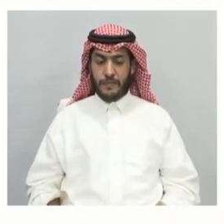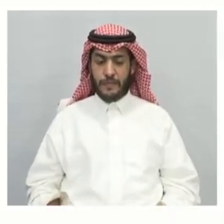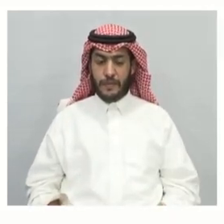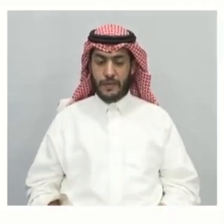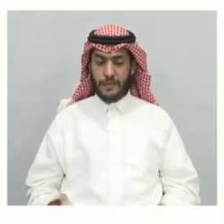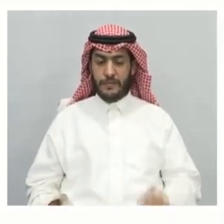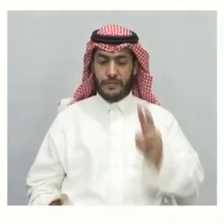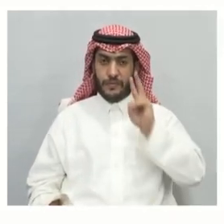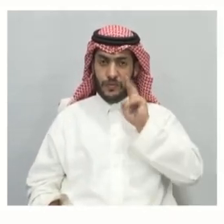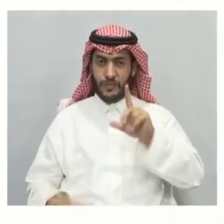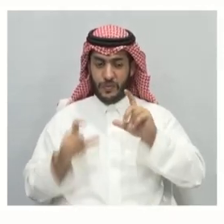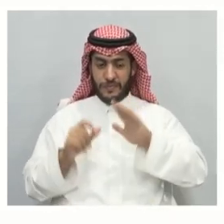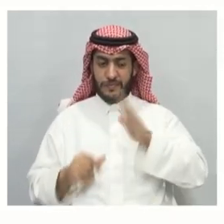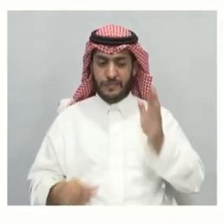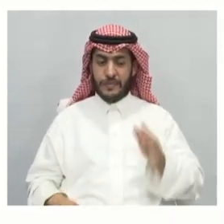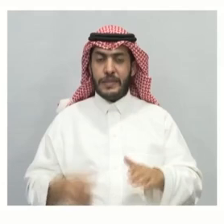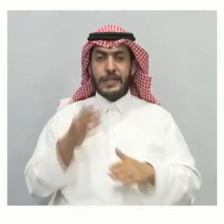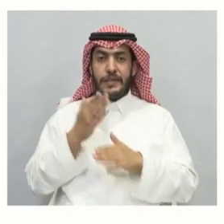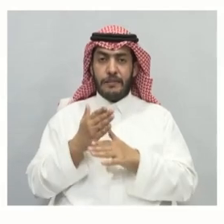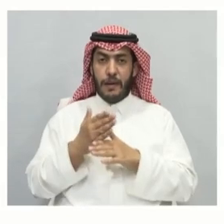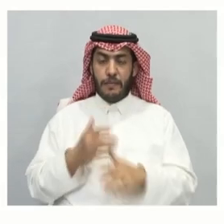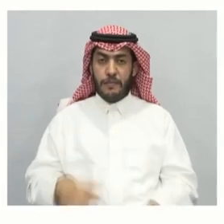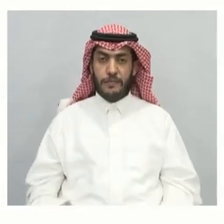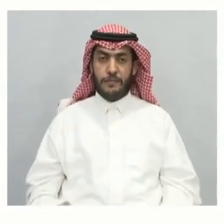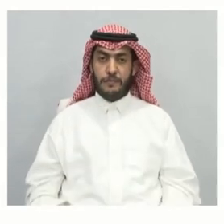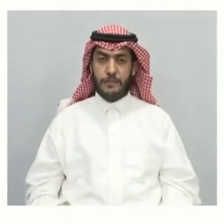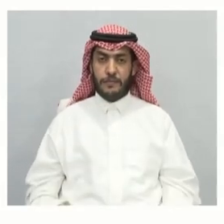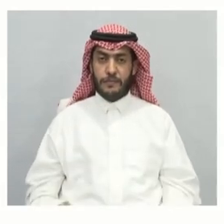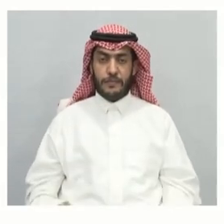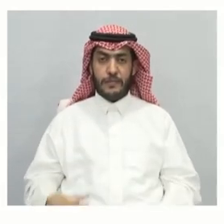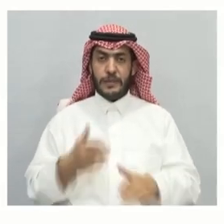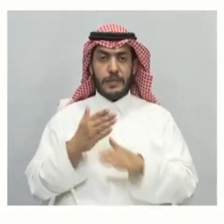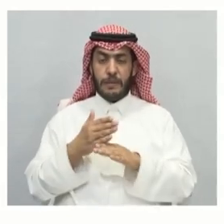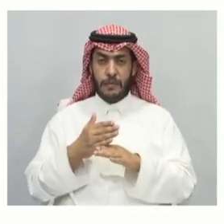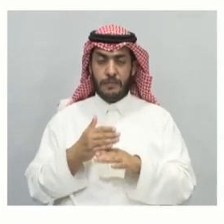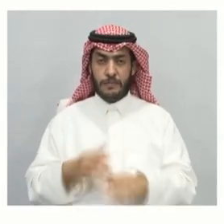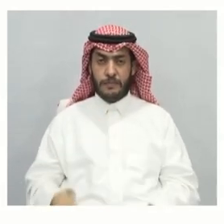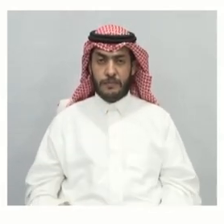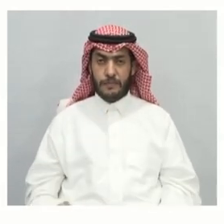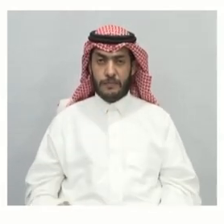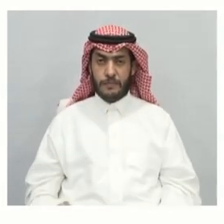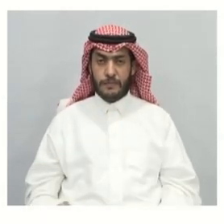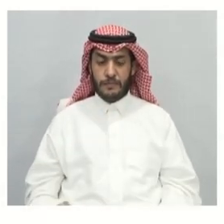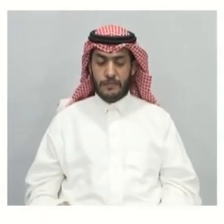هذه الاشعه اللي انحرفت ايش السبب تتوقع ايش السبب يا